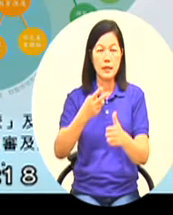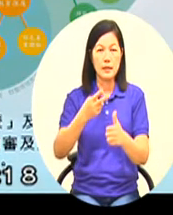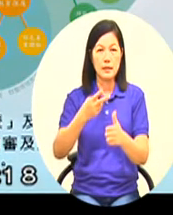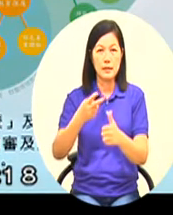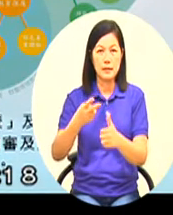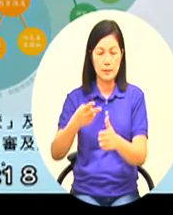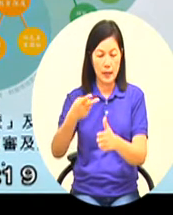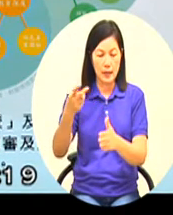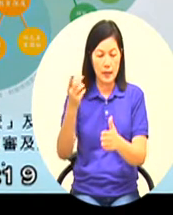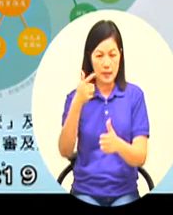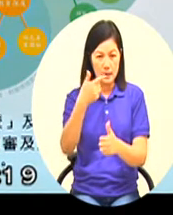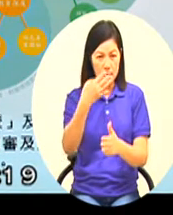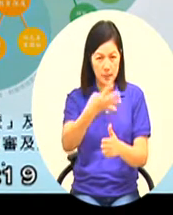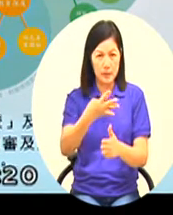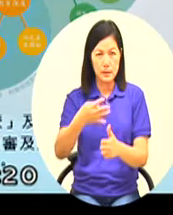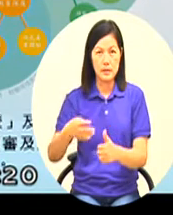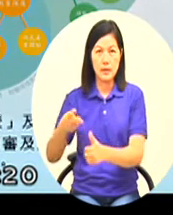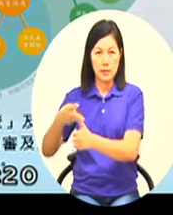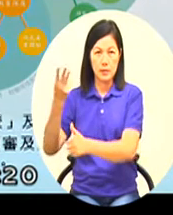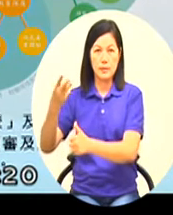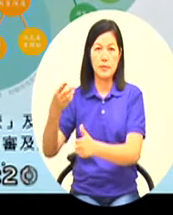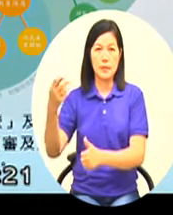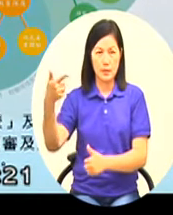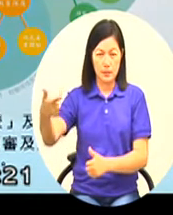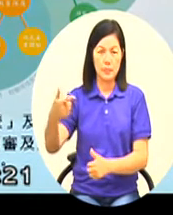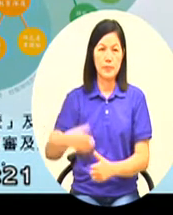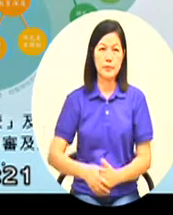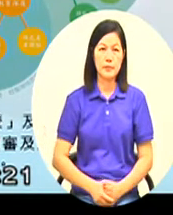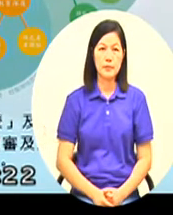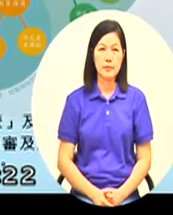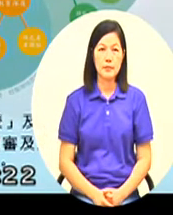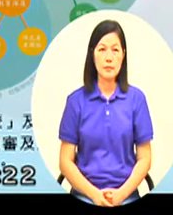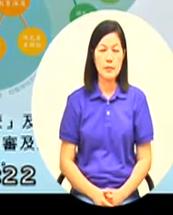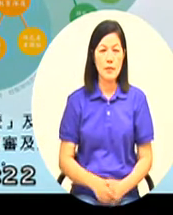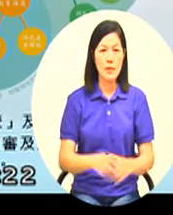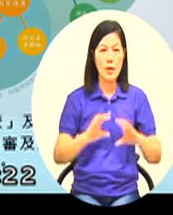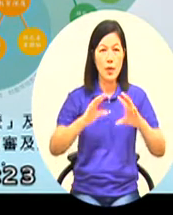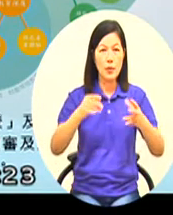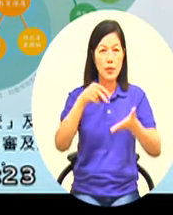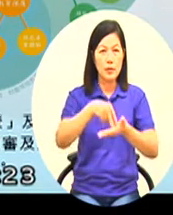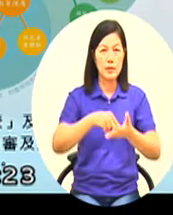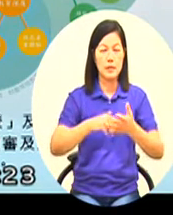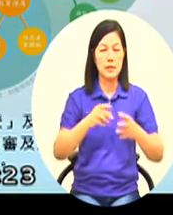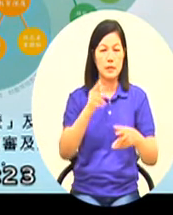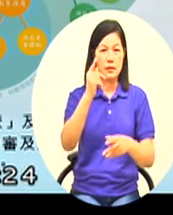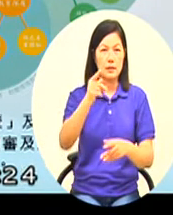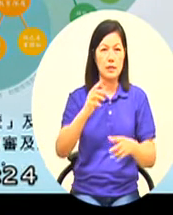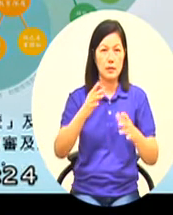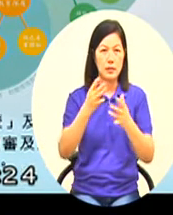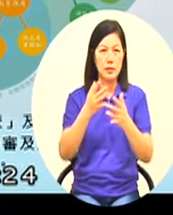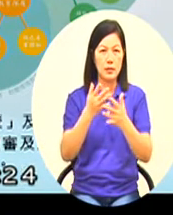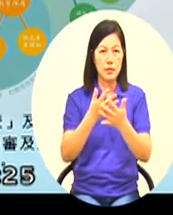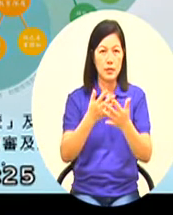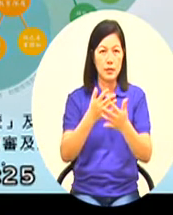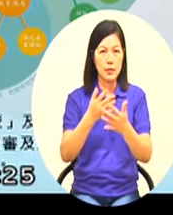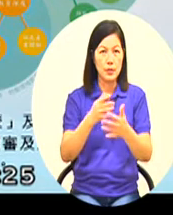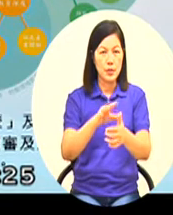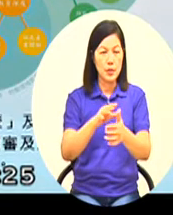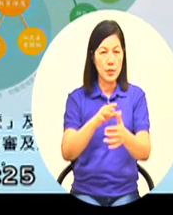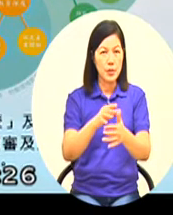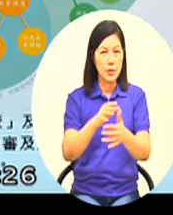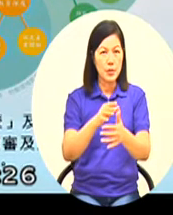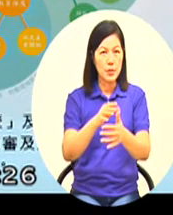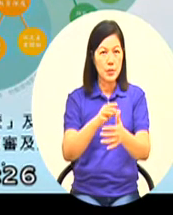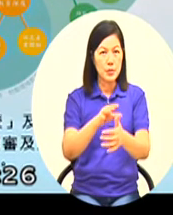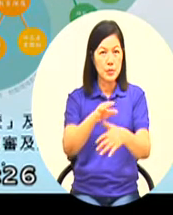的部分，中山工商跟国立科学工艺博物馆也代表本市参加第4届国家环境教育